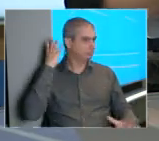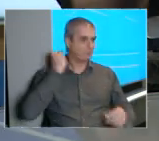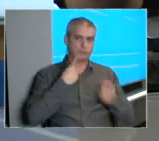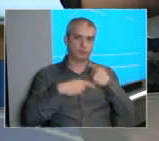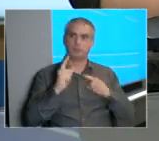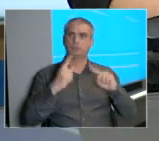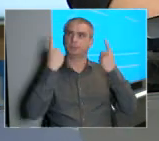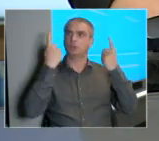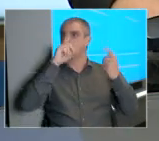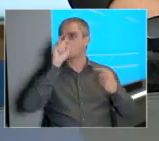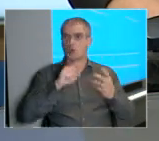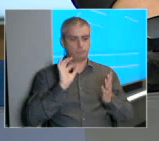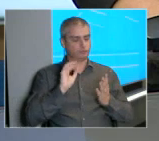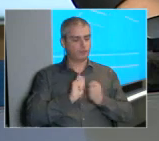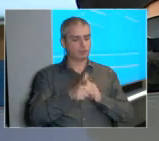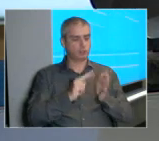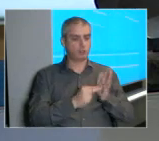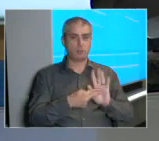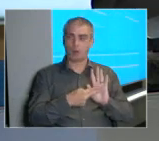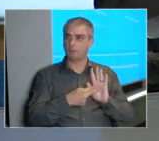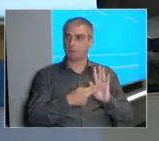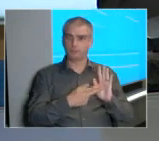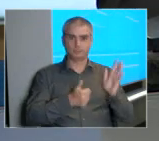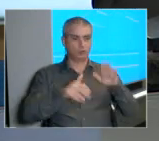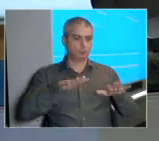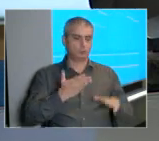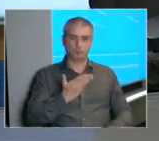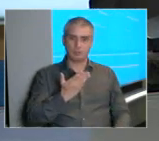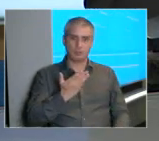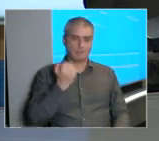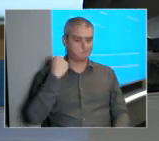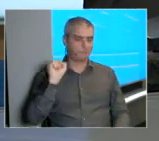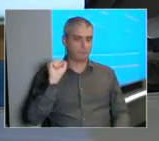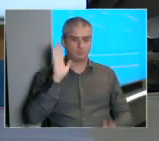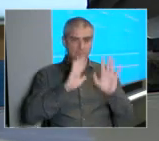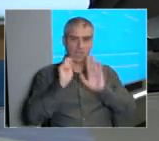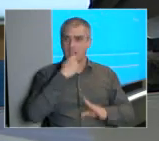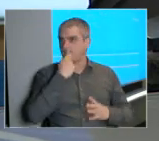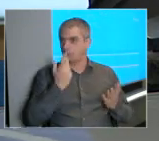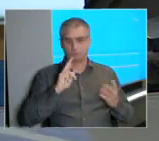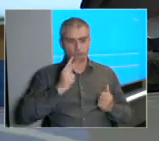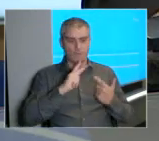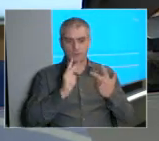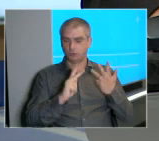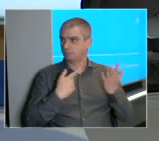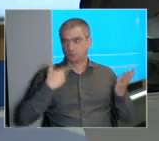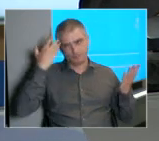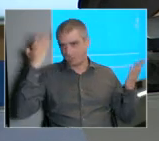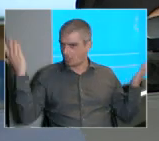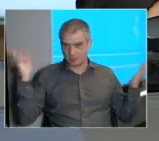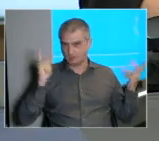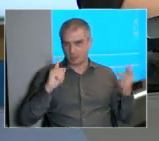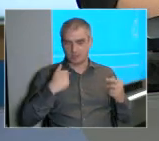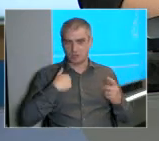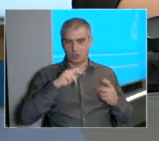ארוכות, ופתאום אולי בשביל תשלום פוליטי ראש הממשלה מפר את העמימות הזאת פעם אחרי פעם, אני לא יודעת אם אנחנו לא